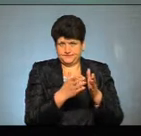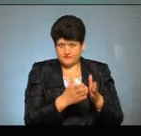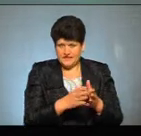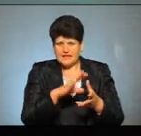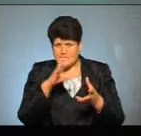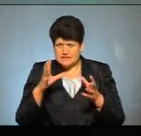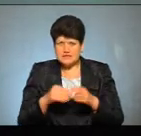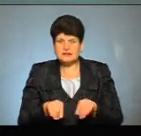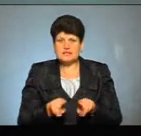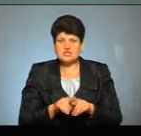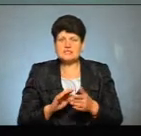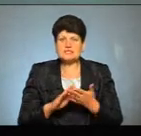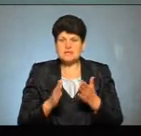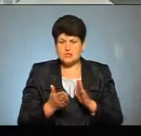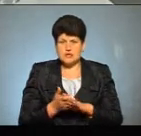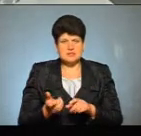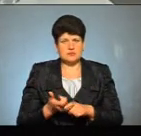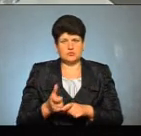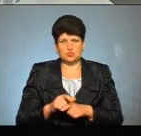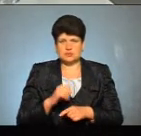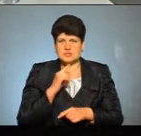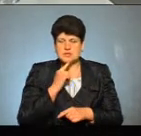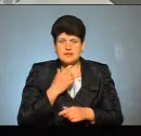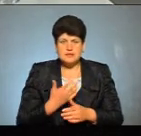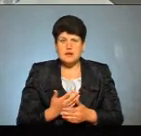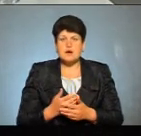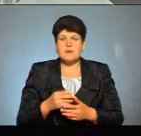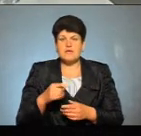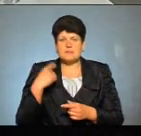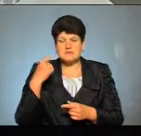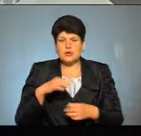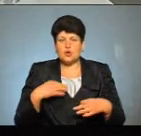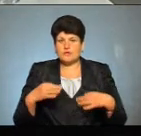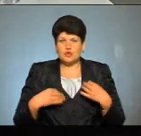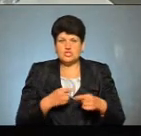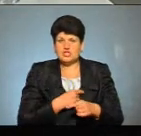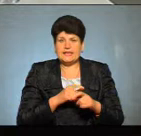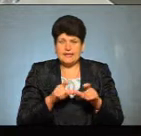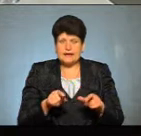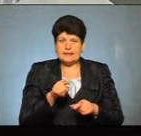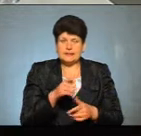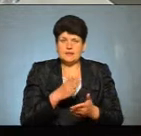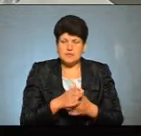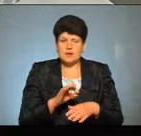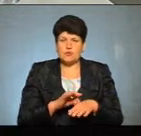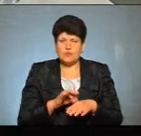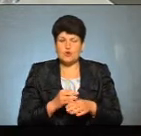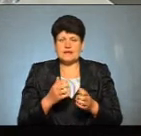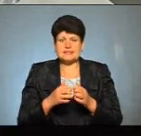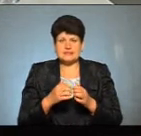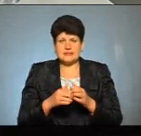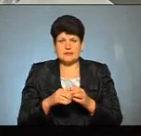загал теж ситуація доволі складна. По психоневрологічній лікарні там є хворі як серед